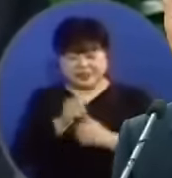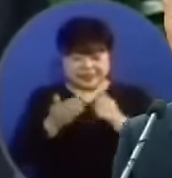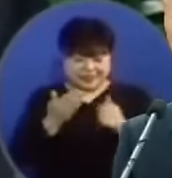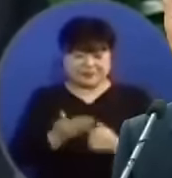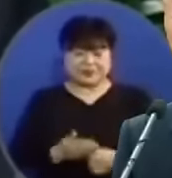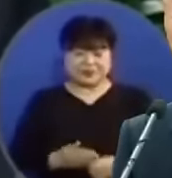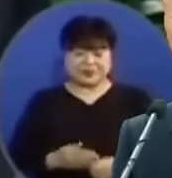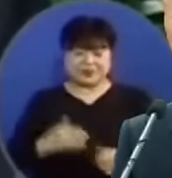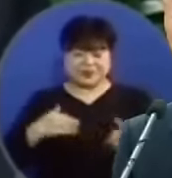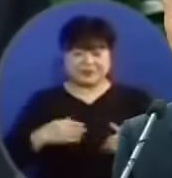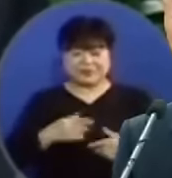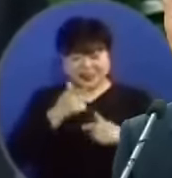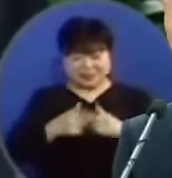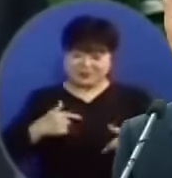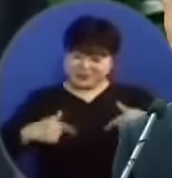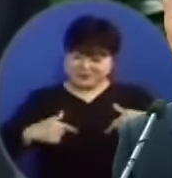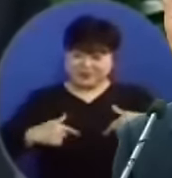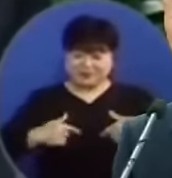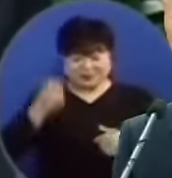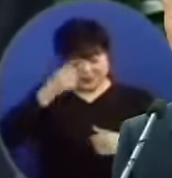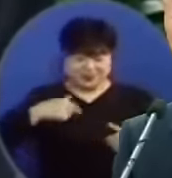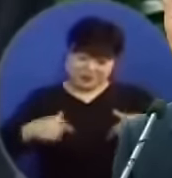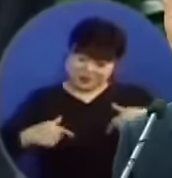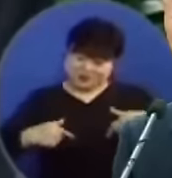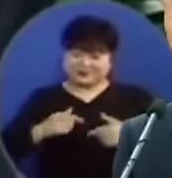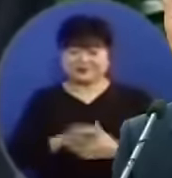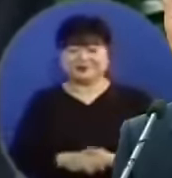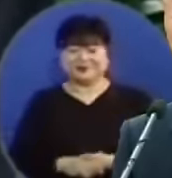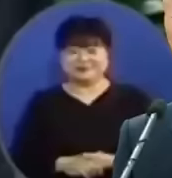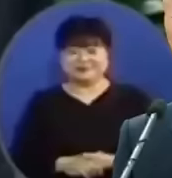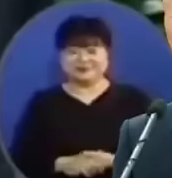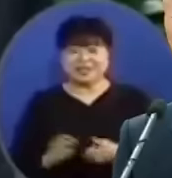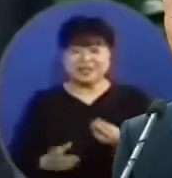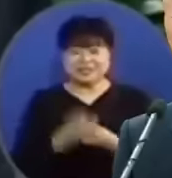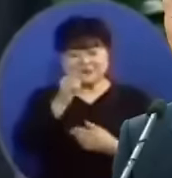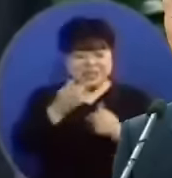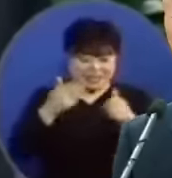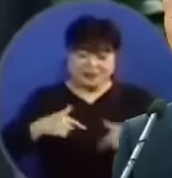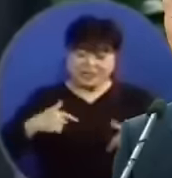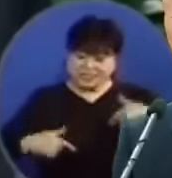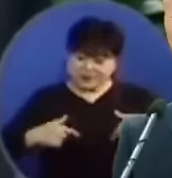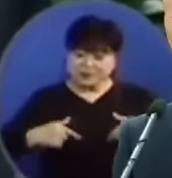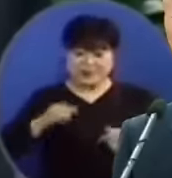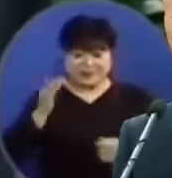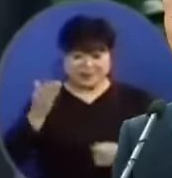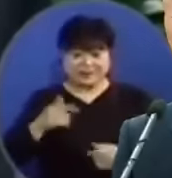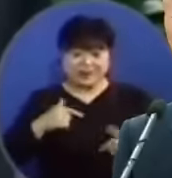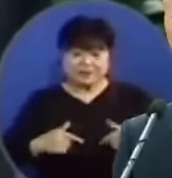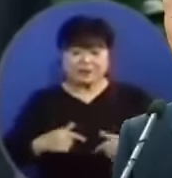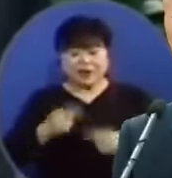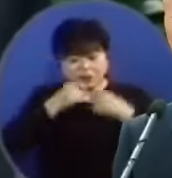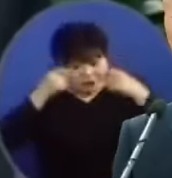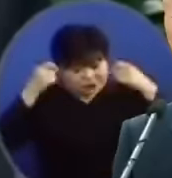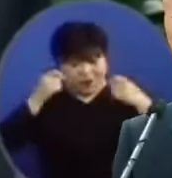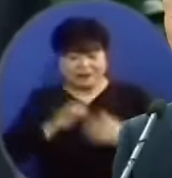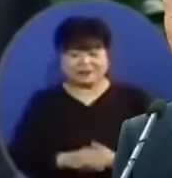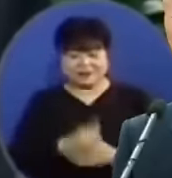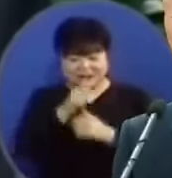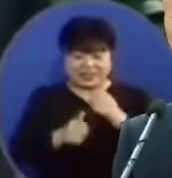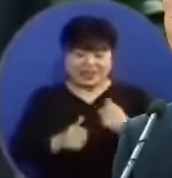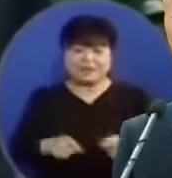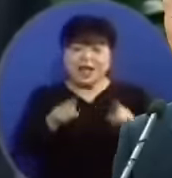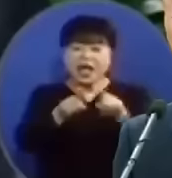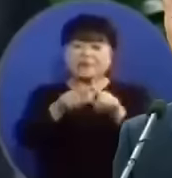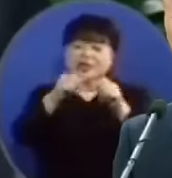하나님도 기쁨이시고 예수님도 기쁨이시고 성령도 기쁨이시고 삼위일체 하나님이 기쁨이신데 기뻐하고 즐거워하면 하나님이